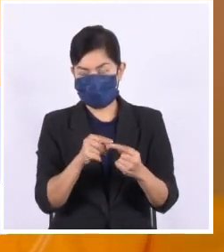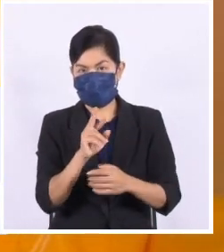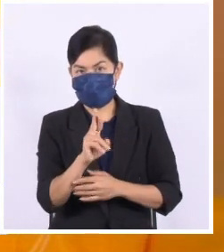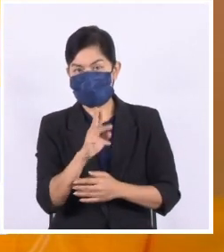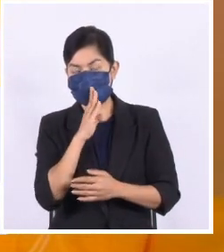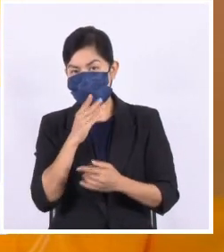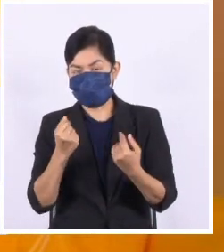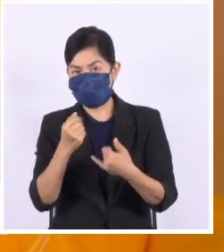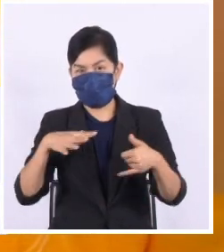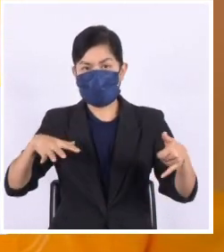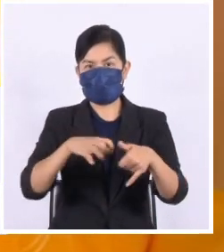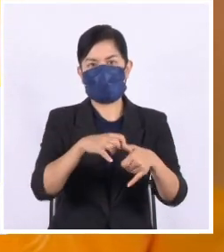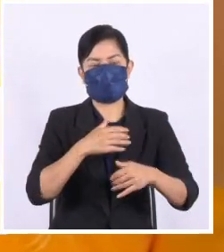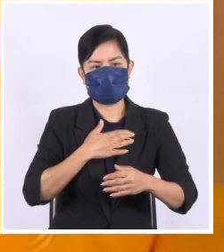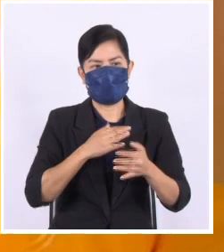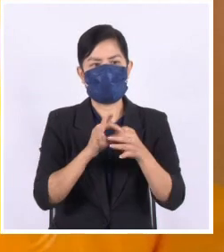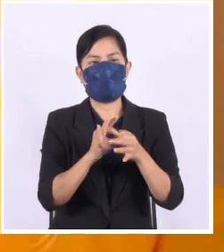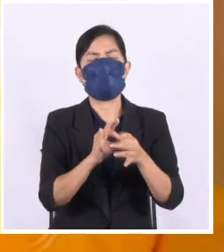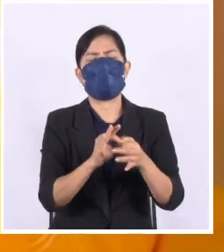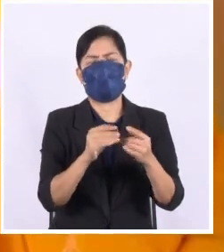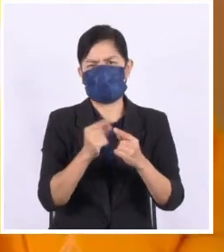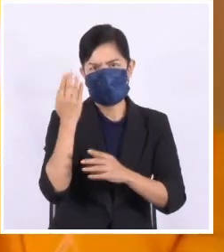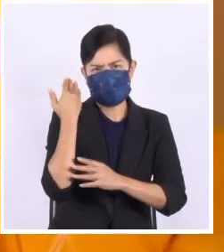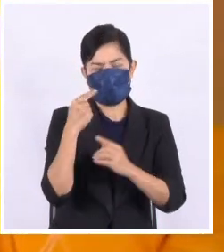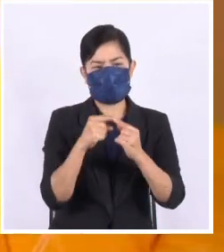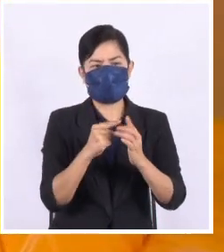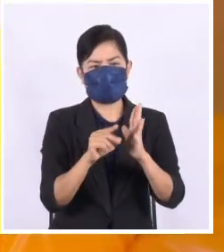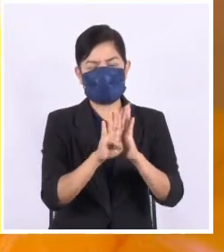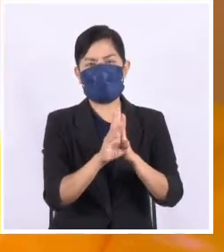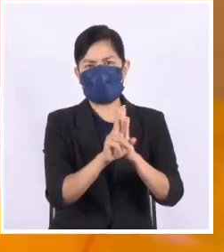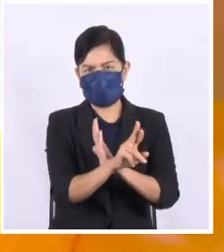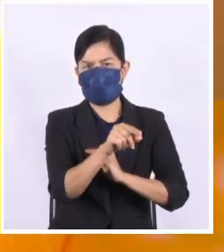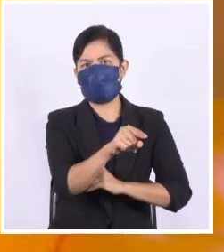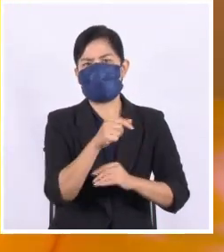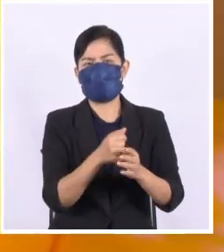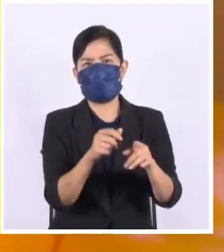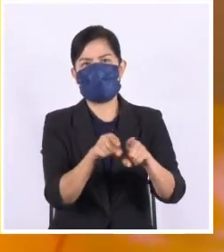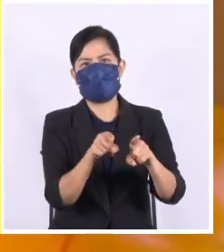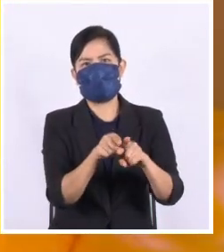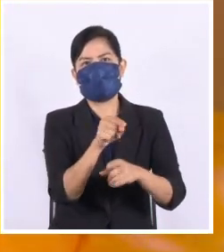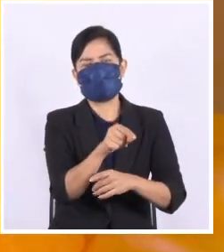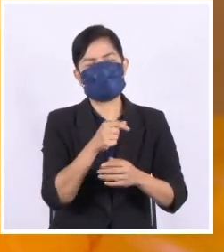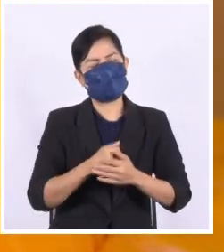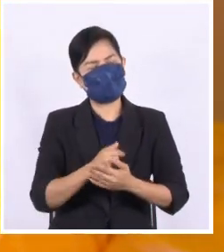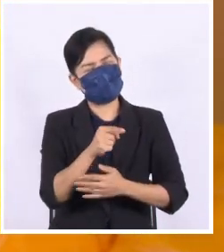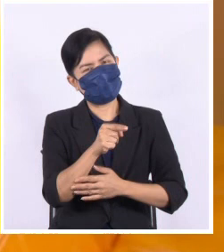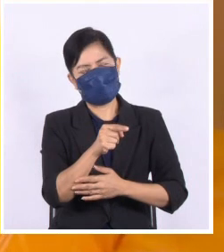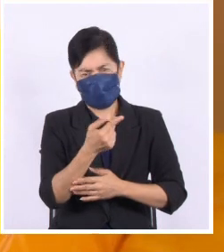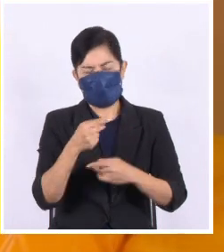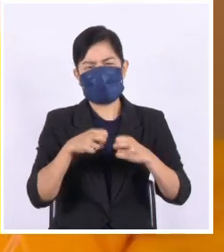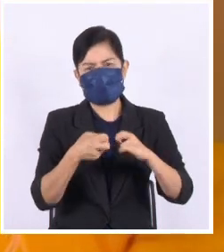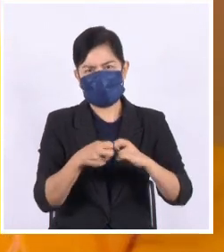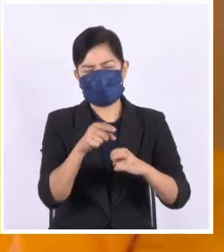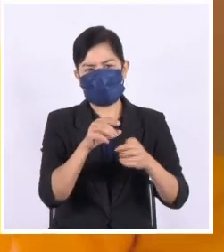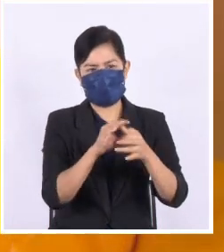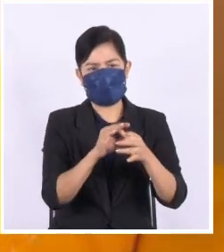ยนะเป็นห่วงอยู่บุรีรัมย์กันหลายรอบแล้ว นี่สมพจน์อารมณ์ดีนะ ฟังแล้วดูเหมือนเป็นห่วงภรรยา อะไรก็ไม่รู้อารมณ์ดีนะเนี่ยผมว่าไปเล่นต